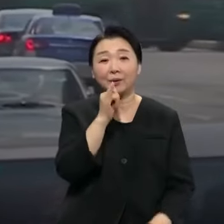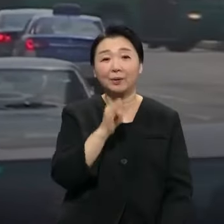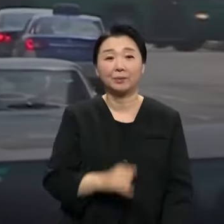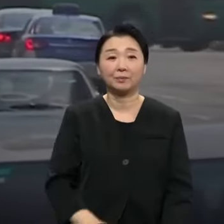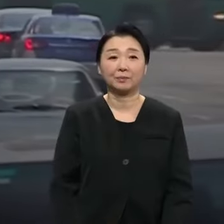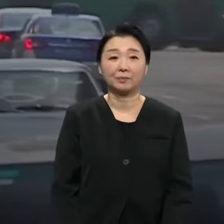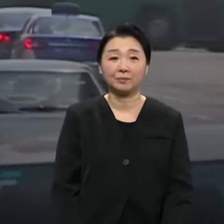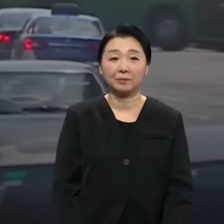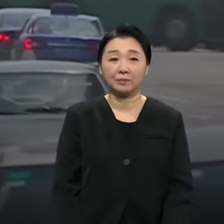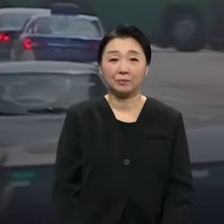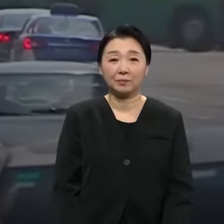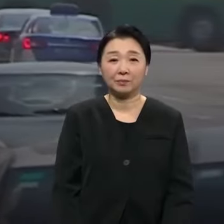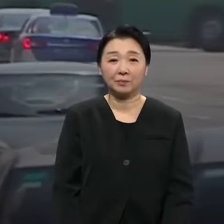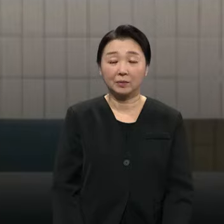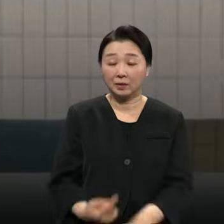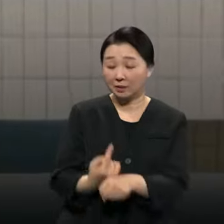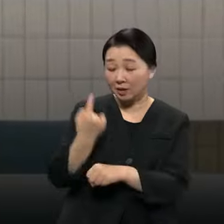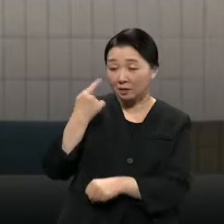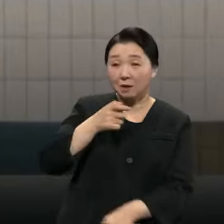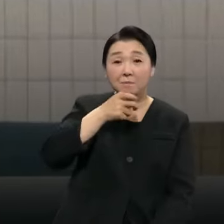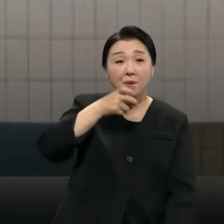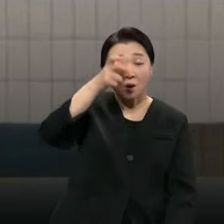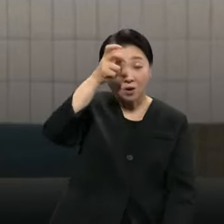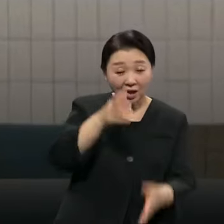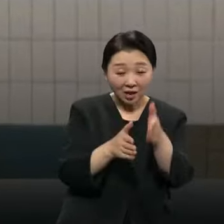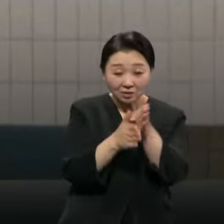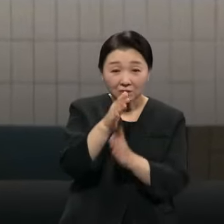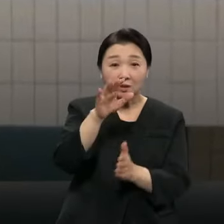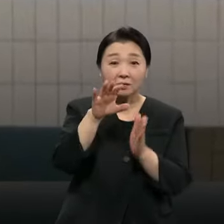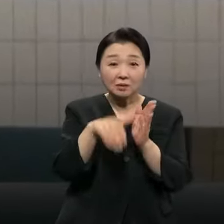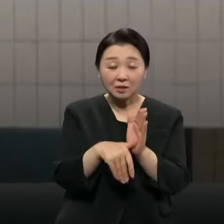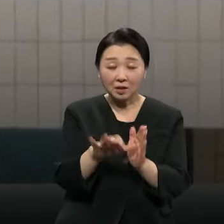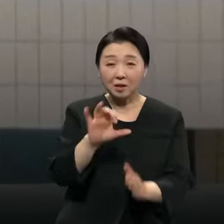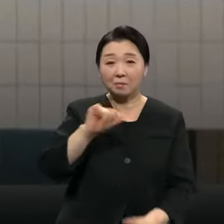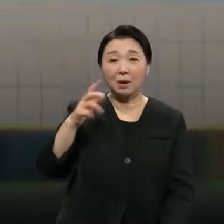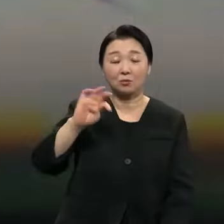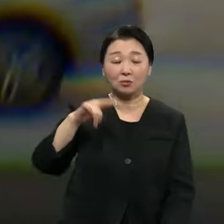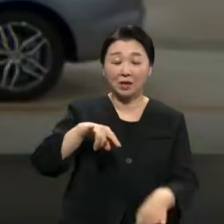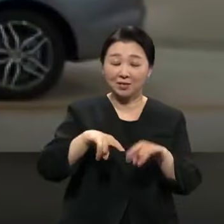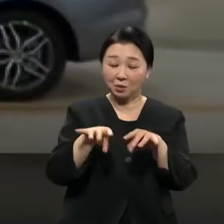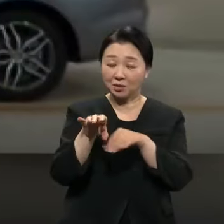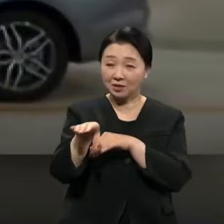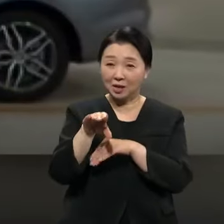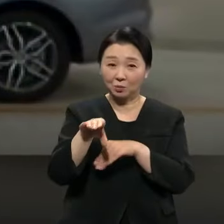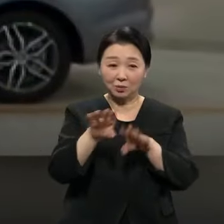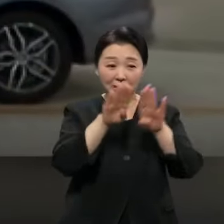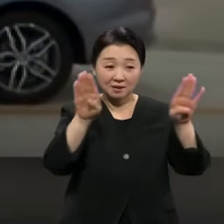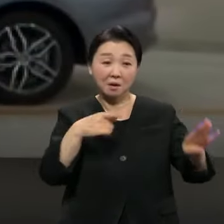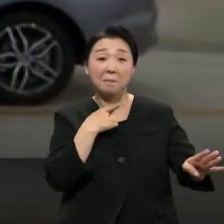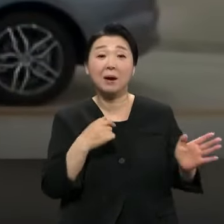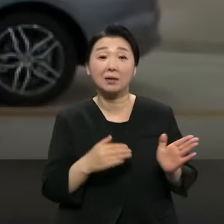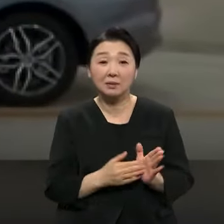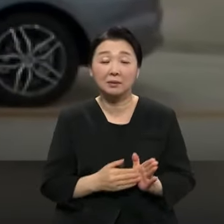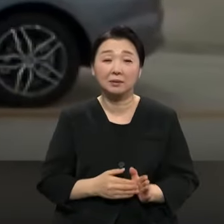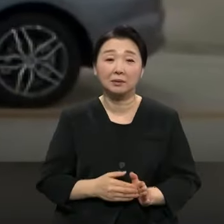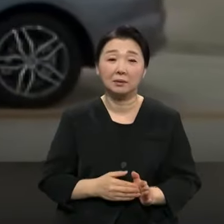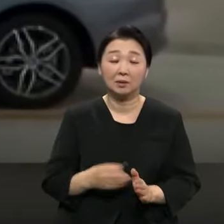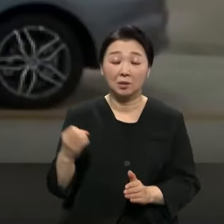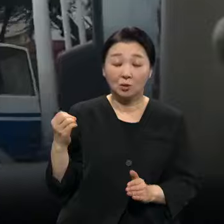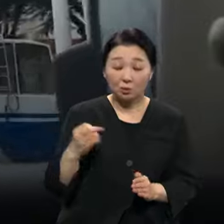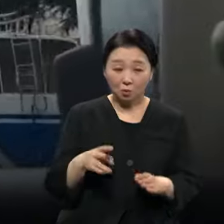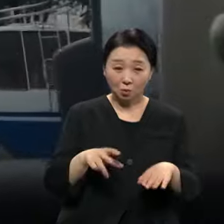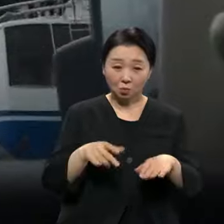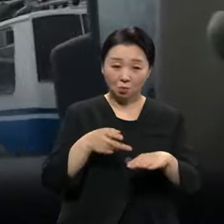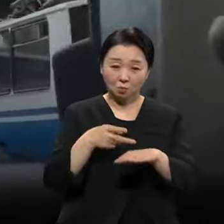전해집니다. 지난해에도 평양 화성거리에서 마두산 전기자동차 전시장을 연마했습니다. 또